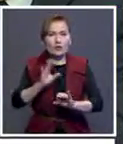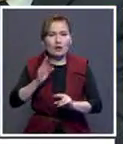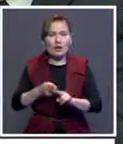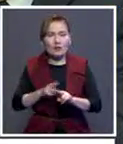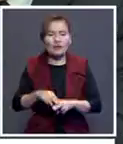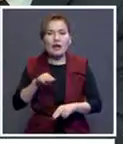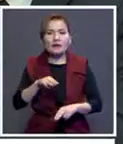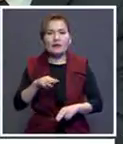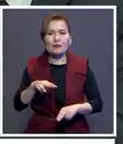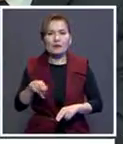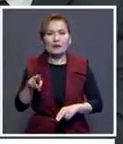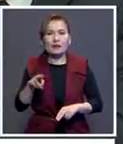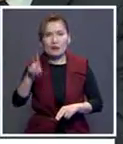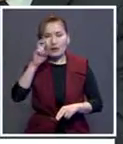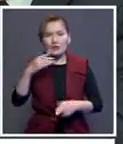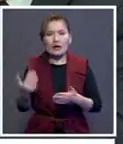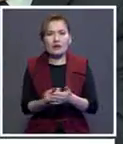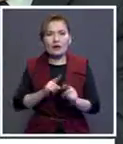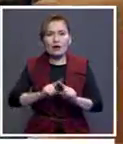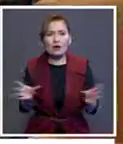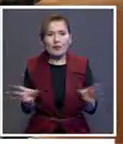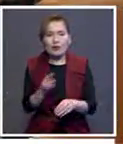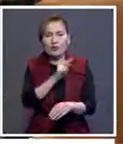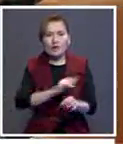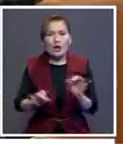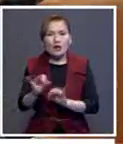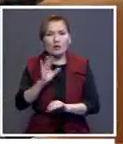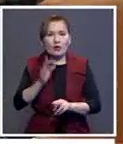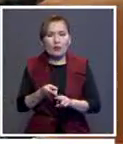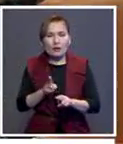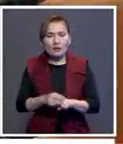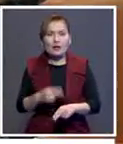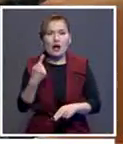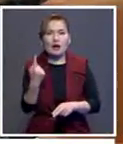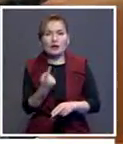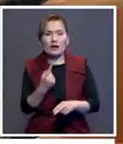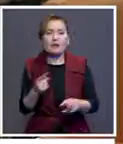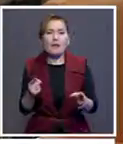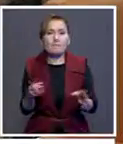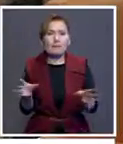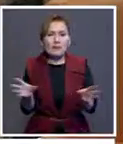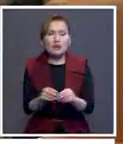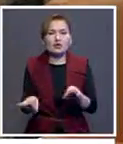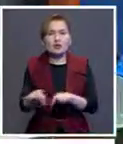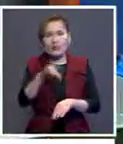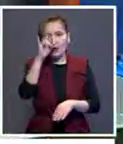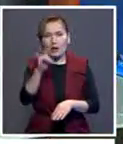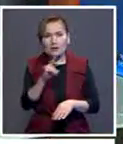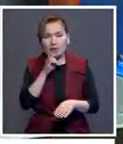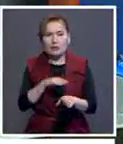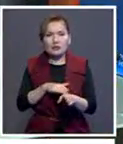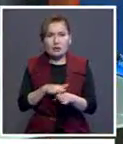қатар ТМД мемлекеттерінің инновациялық саладағы ынтымақтастығы да талқыға түседі. Бұл бағыттағы алғашқы бірлескен жоба Қазақстанда іске асады деп жоспарланып